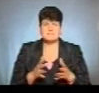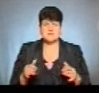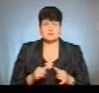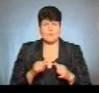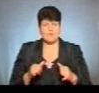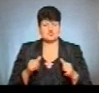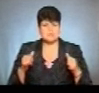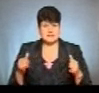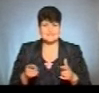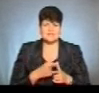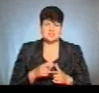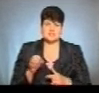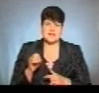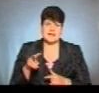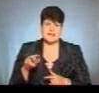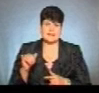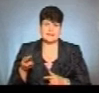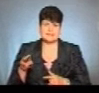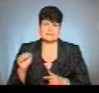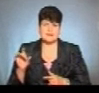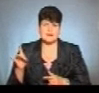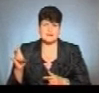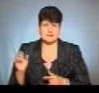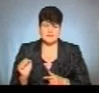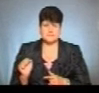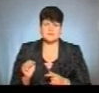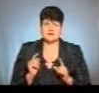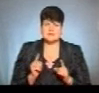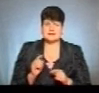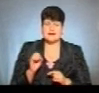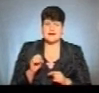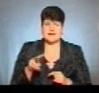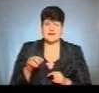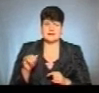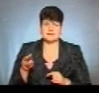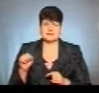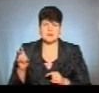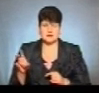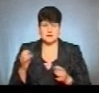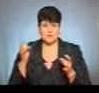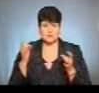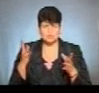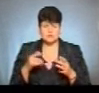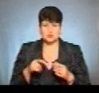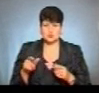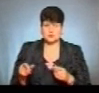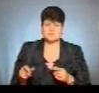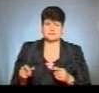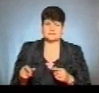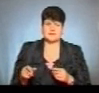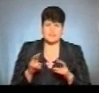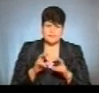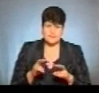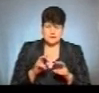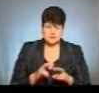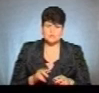скажімо так, ніж елітарна. І тільки в сегменті елітарної культури люди